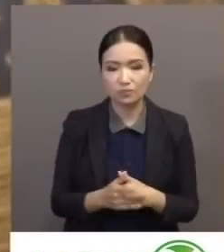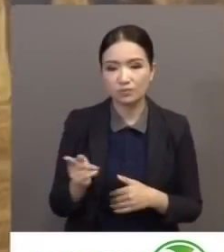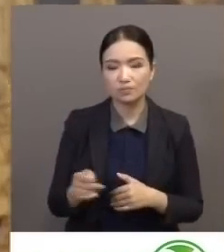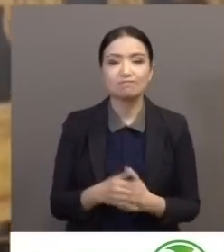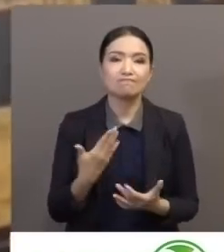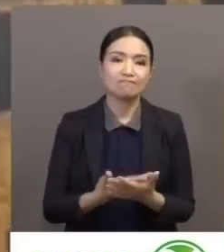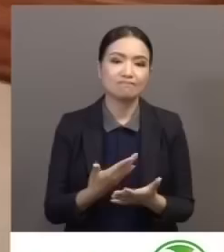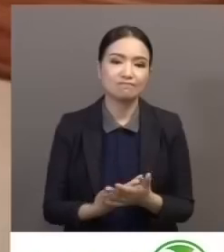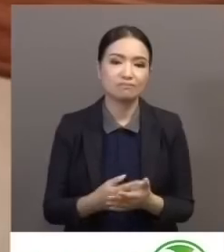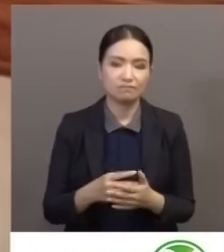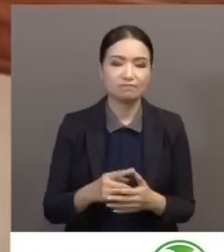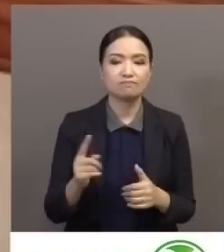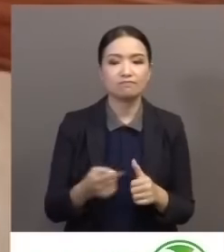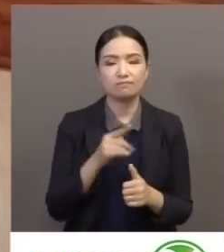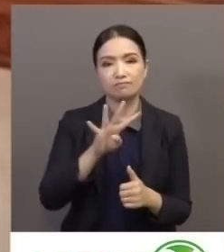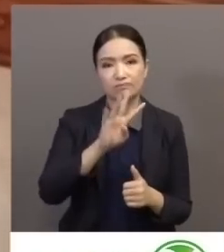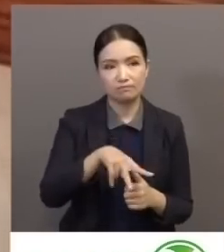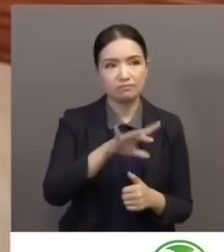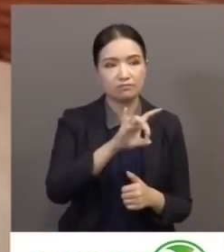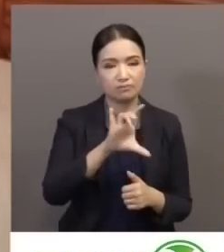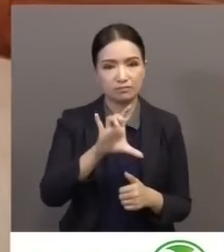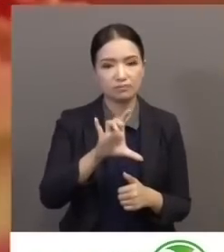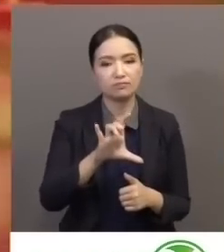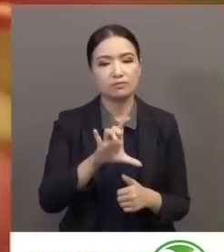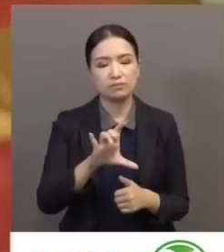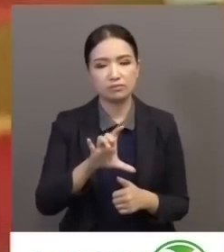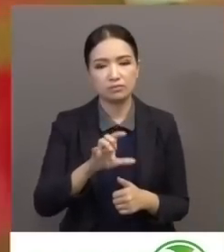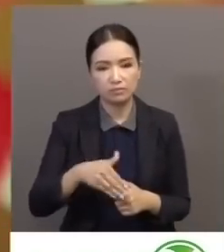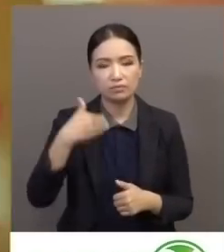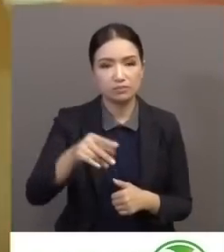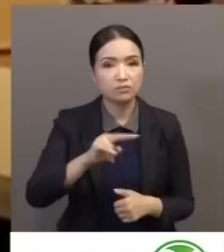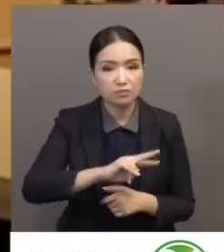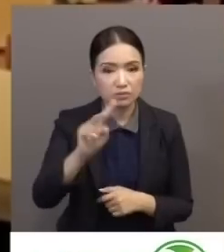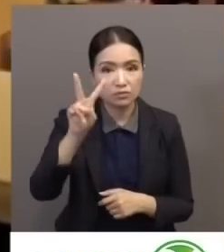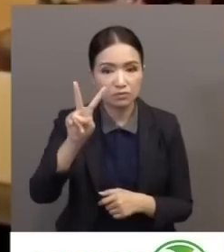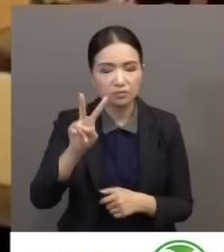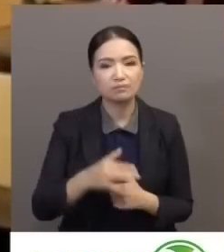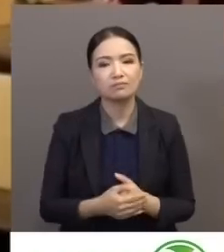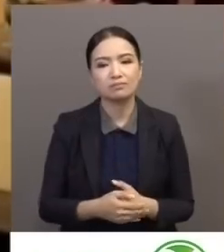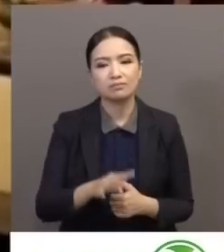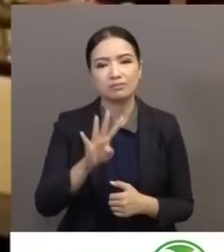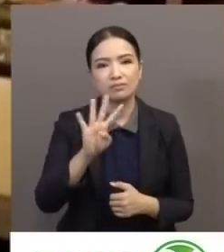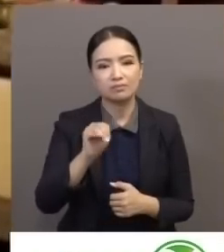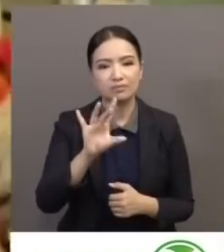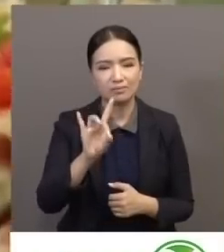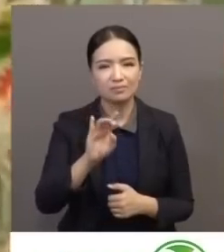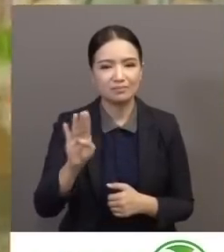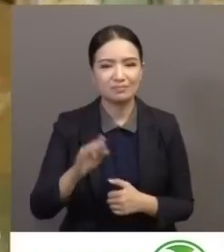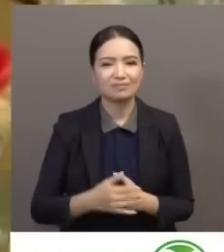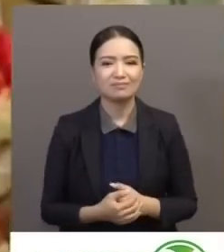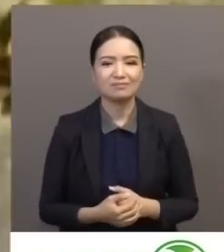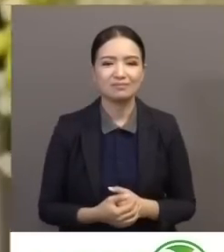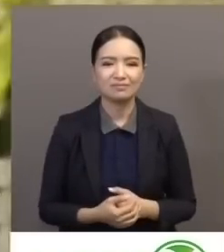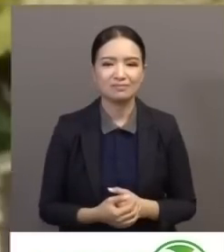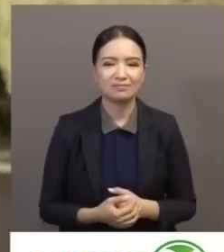ใช้ราคาคืนแรก 4,800 บาทค่ะส่วนคืนที่2ให้ในราคา48บาทค่ะคุณผู้ช